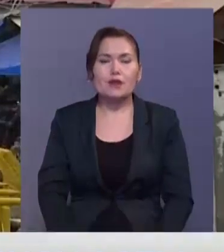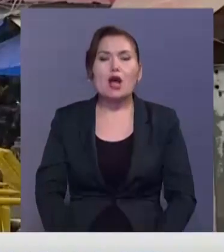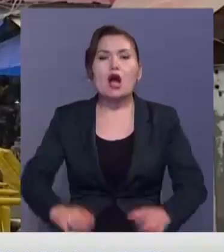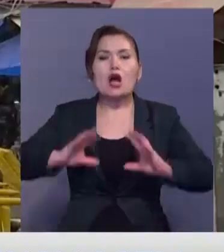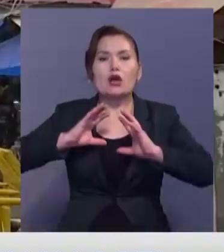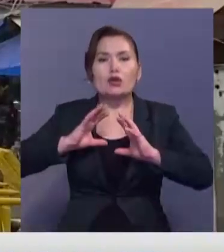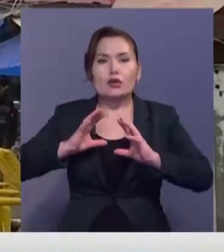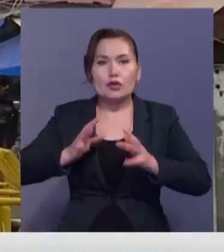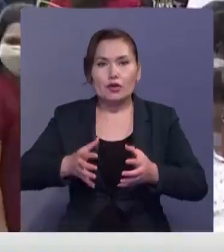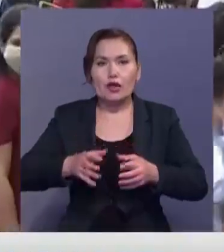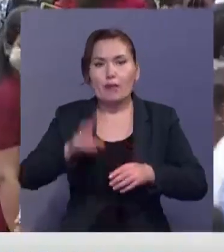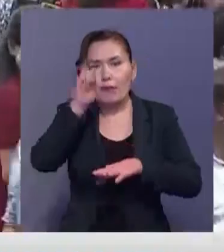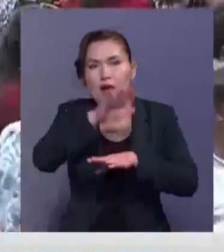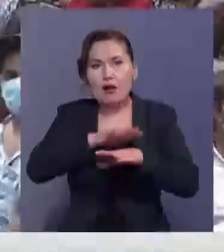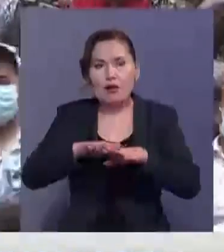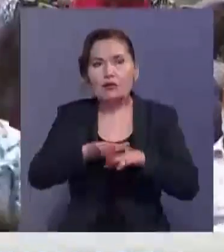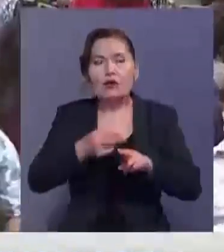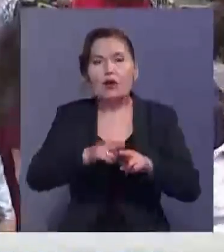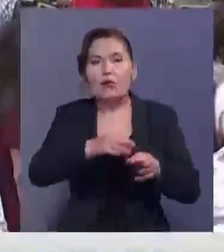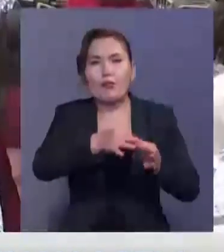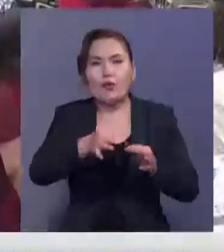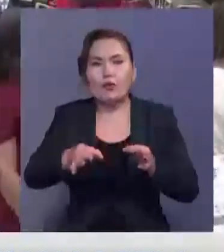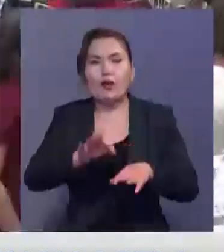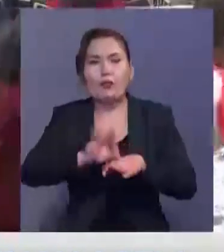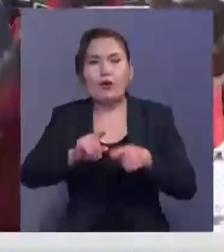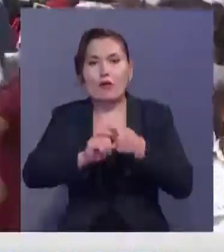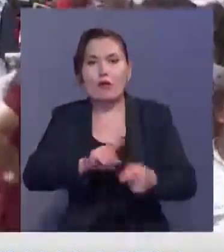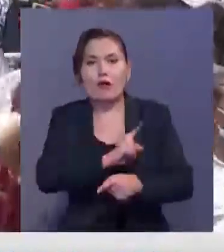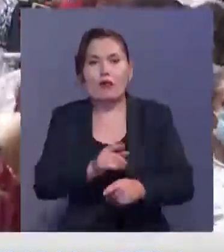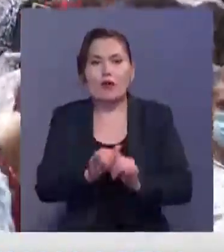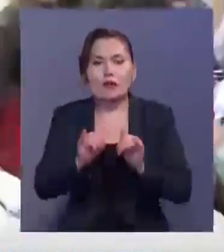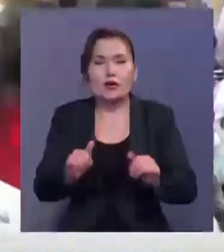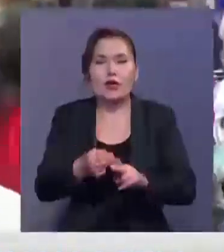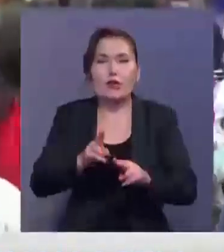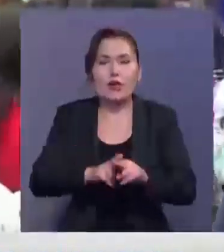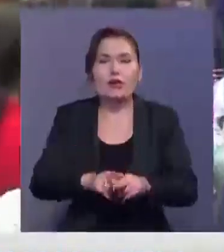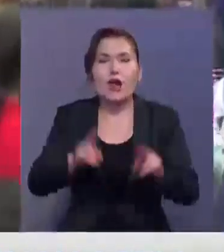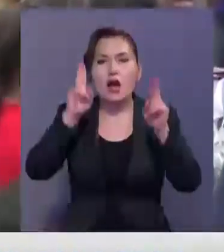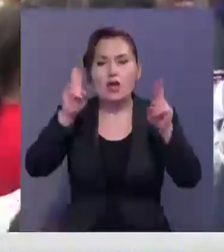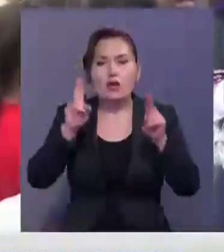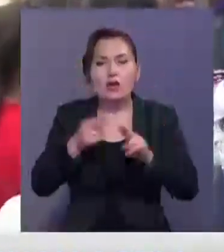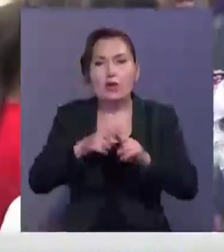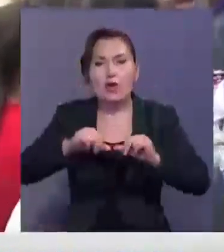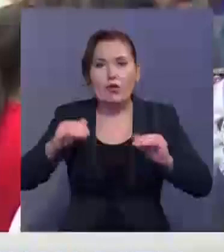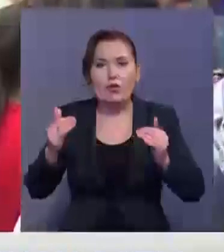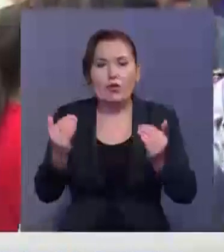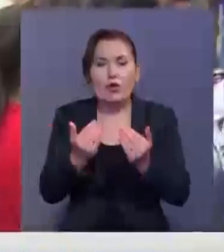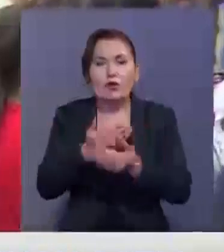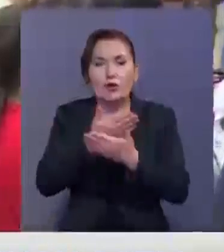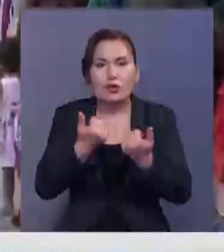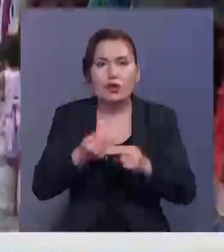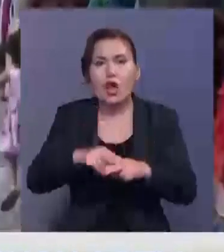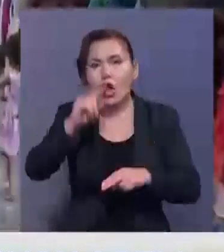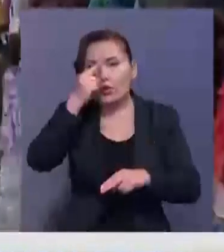Ал дүниежүзінің кей елдерінде індеттің таралуы күшейгеніне қарамастан шектеу шараларын қатаңдатудан бас тартып отыр.